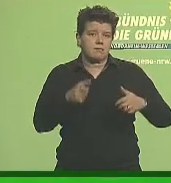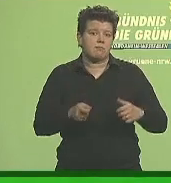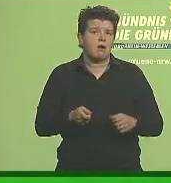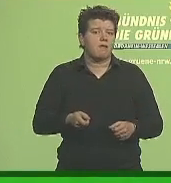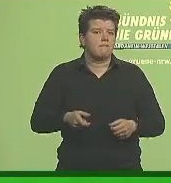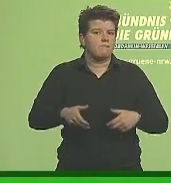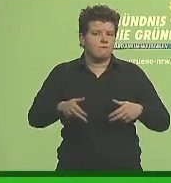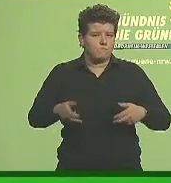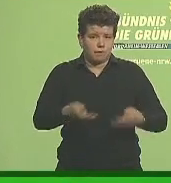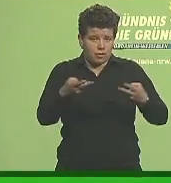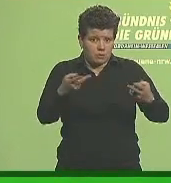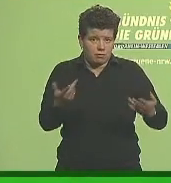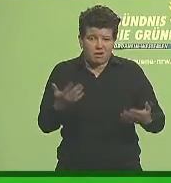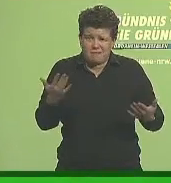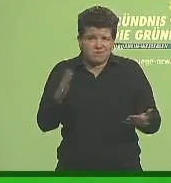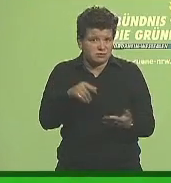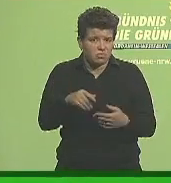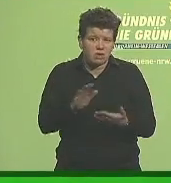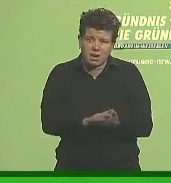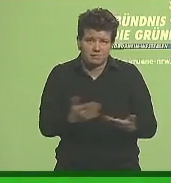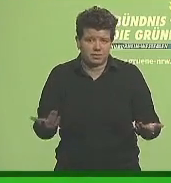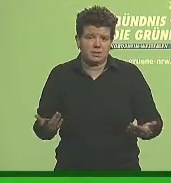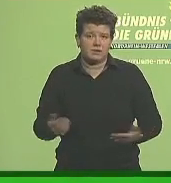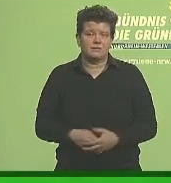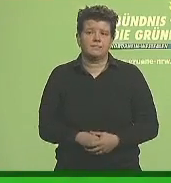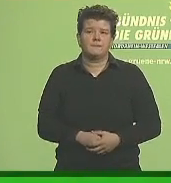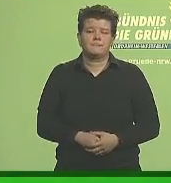liebe Freundinnen und Freunde.